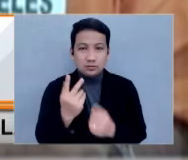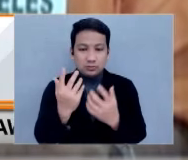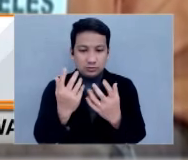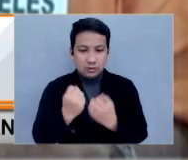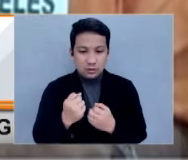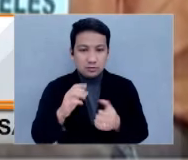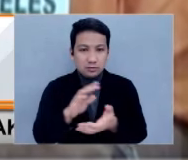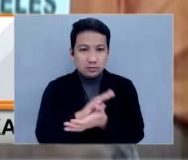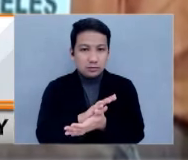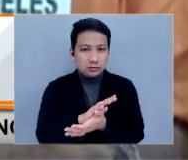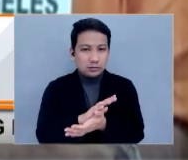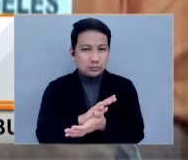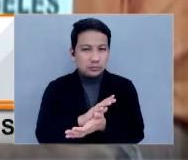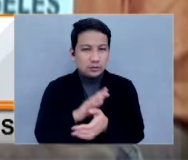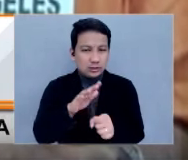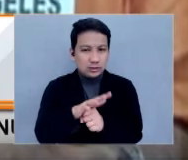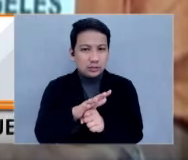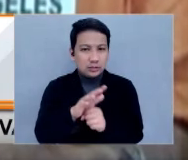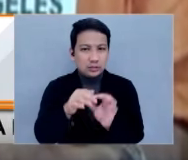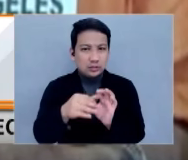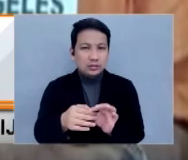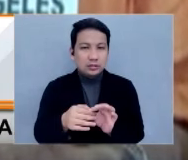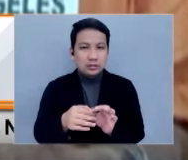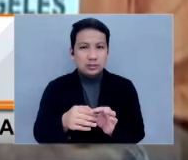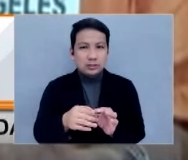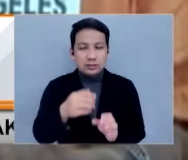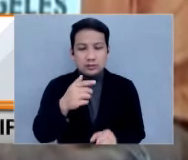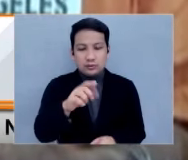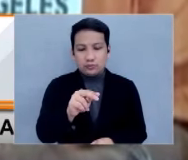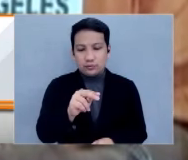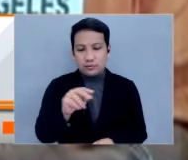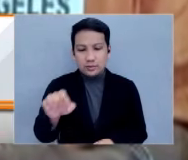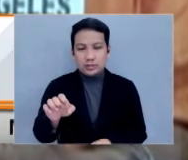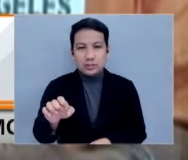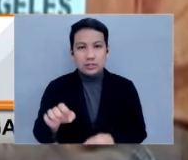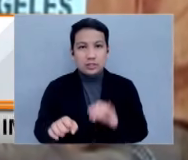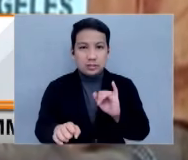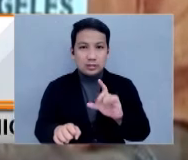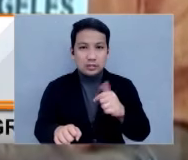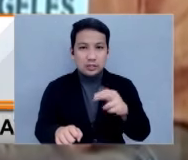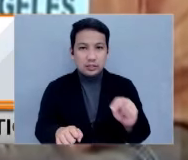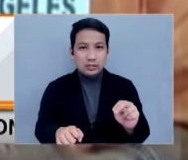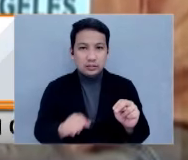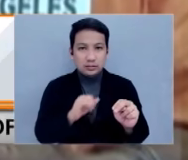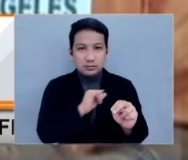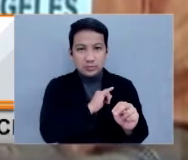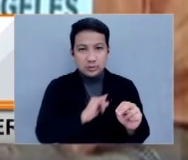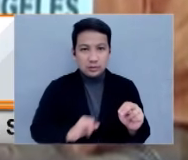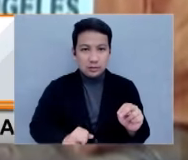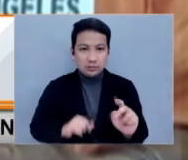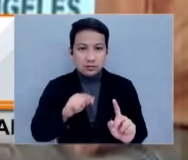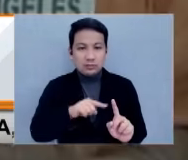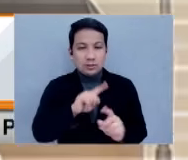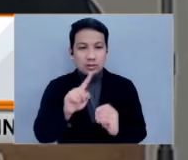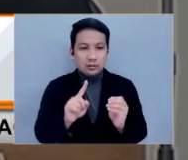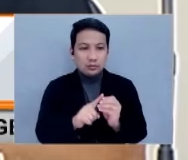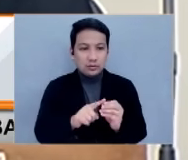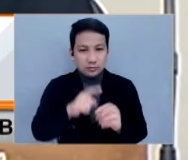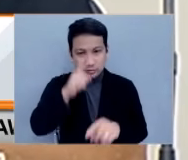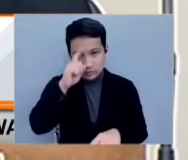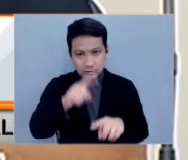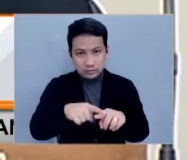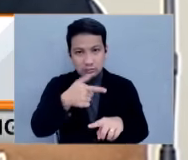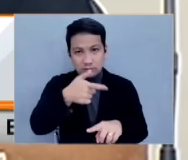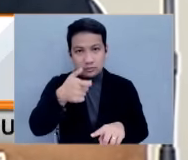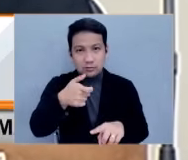kasong statutory rape, isa sa Gimba, Nueva Ecija, at isa naman sa Ilagan City, Isabela. Sangkot din daw siya sa gun for hire activities.